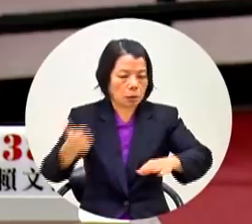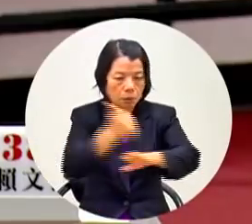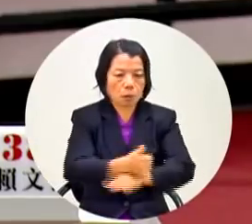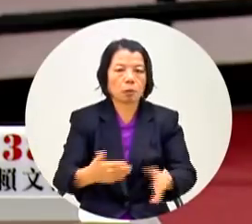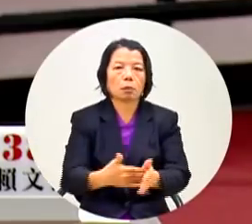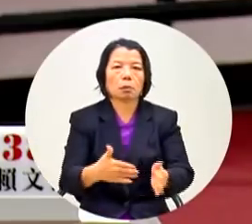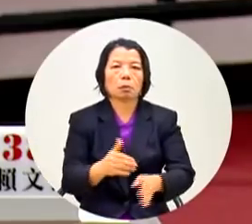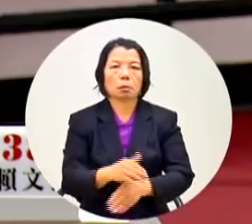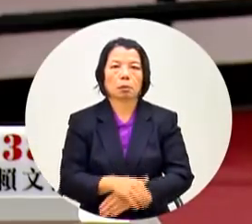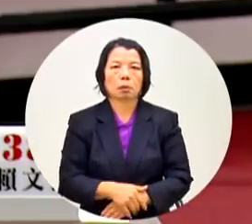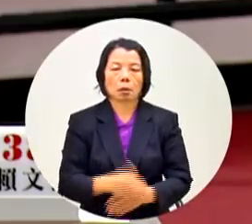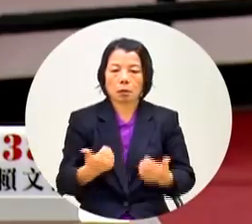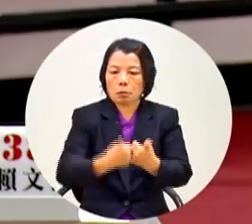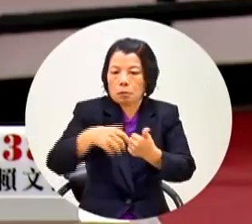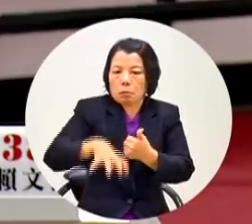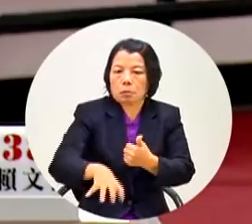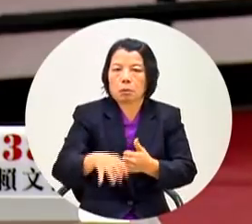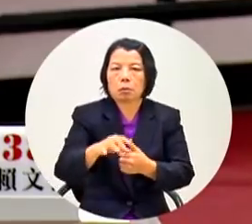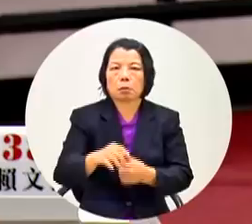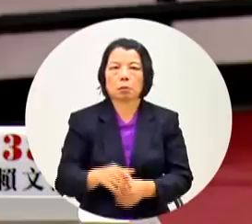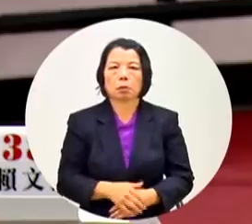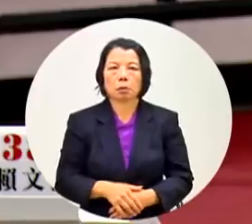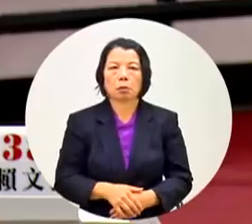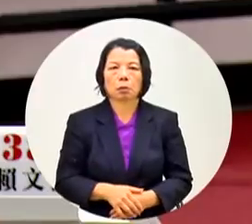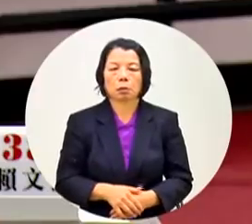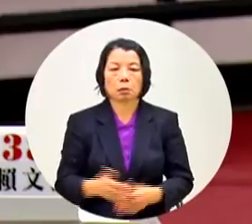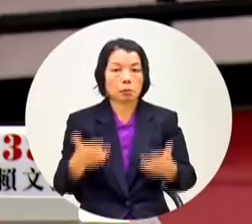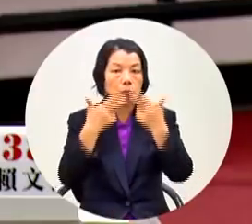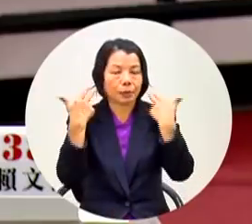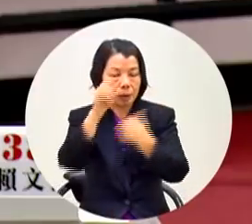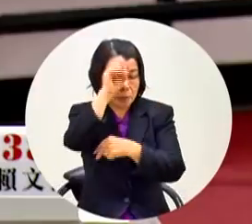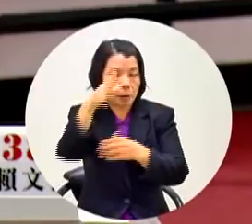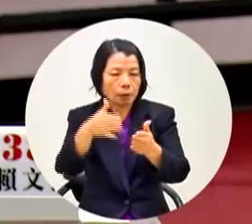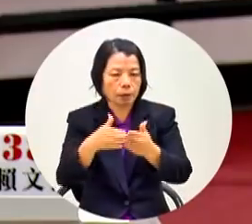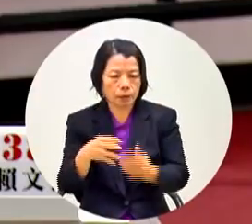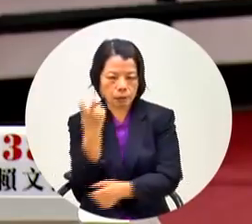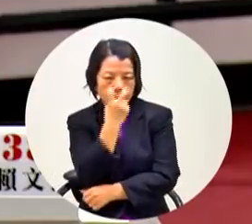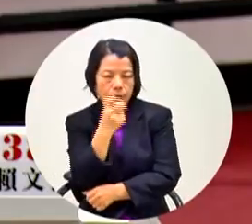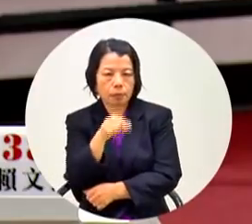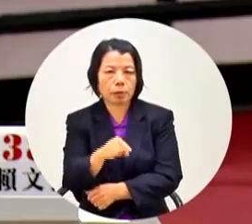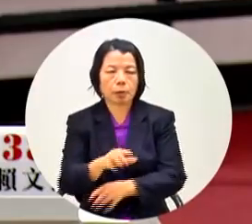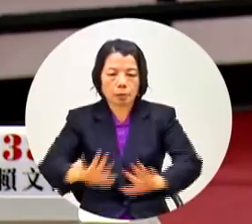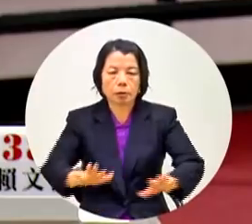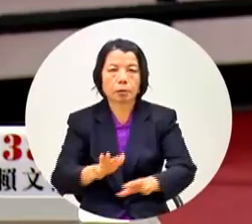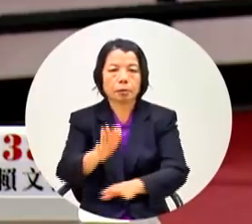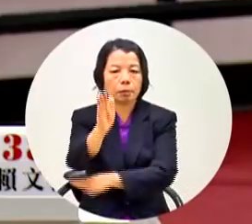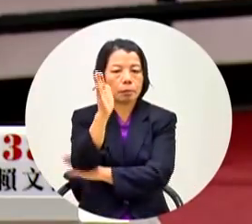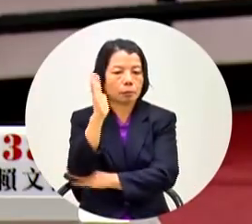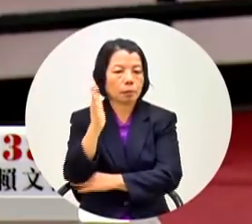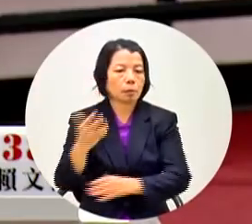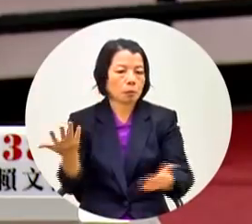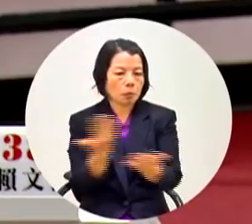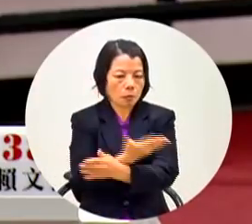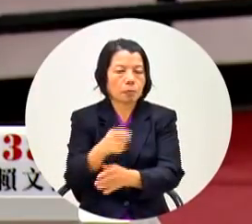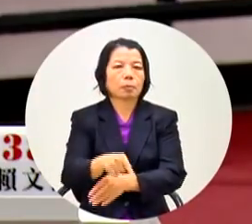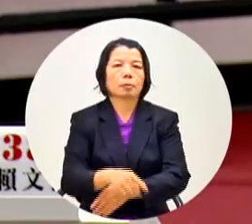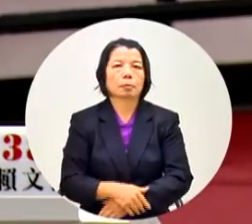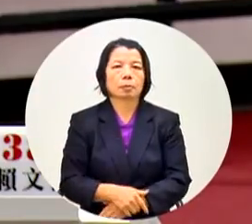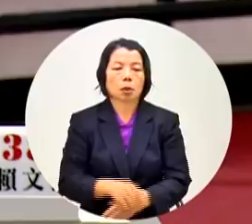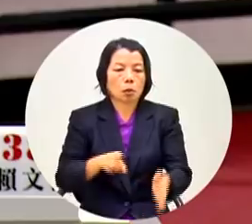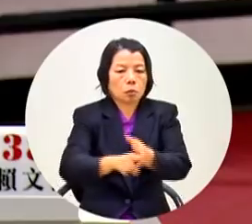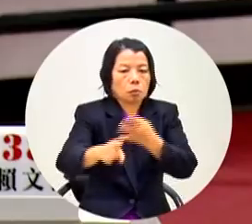在野党来监督责任。现在是换了政府了，虽然专业人士还在，其